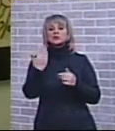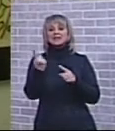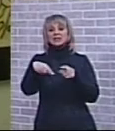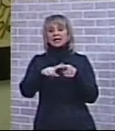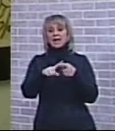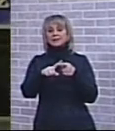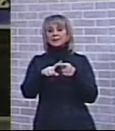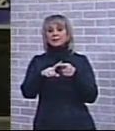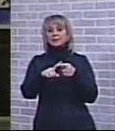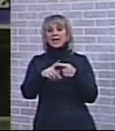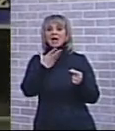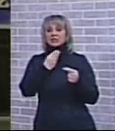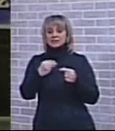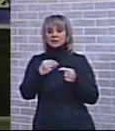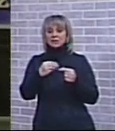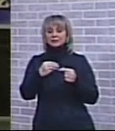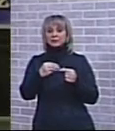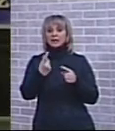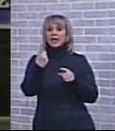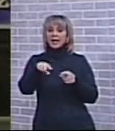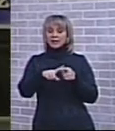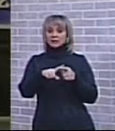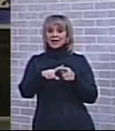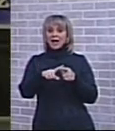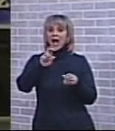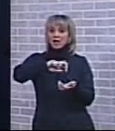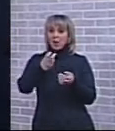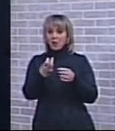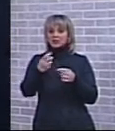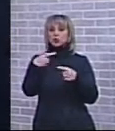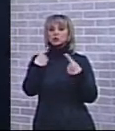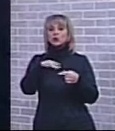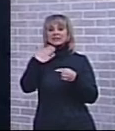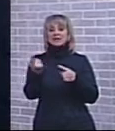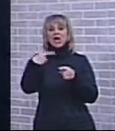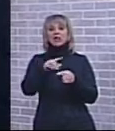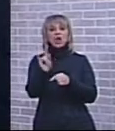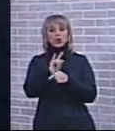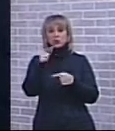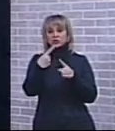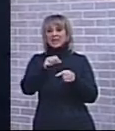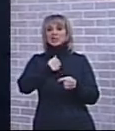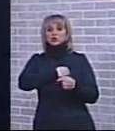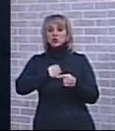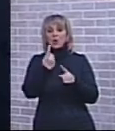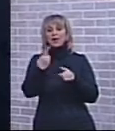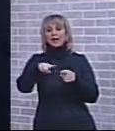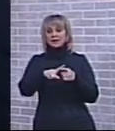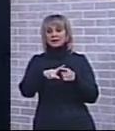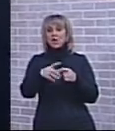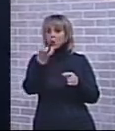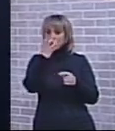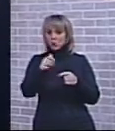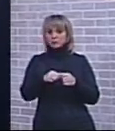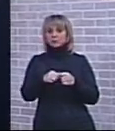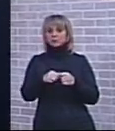это красота, это акробатика. С другой стороны, это ложь, это зло, это